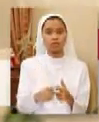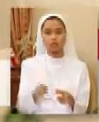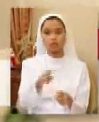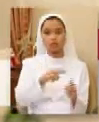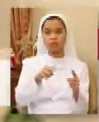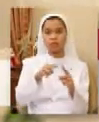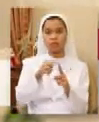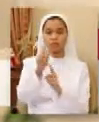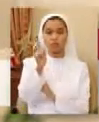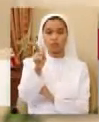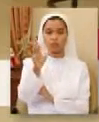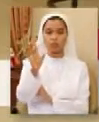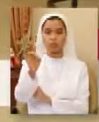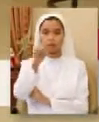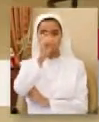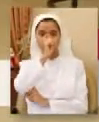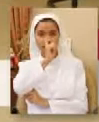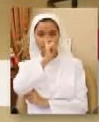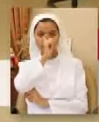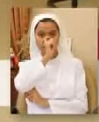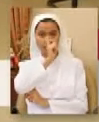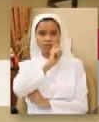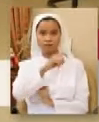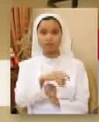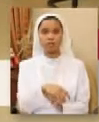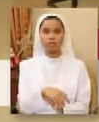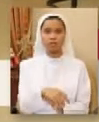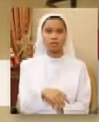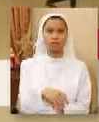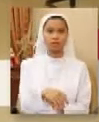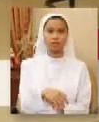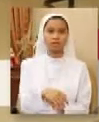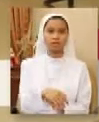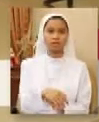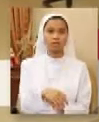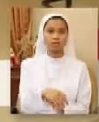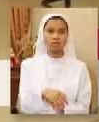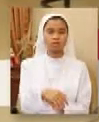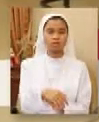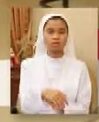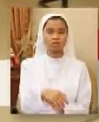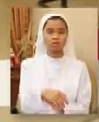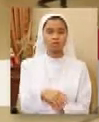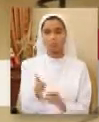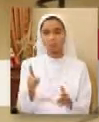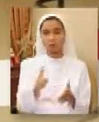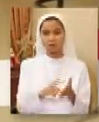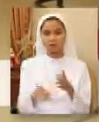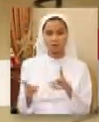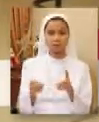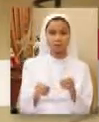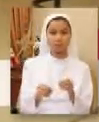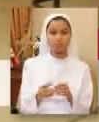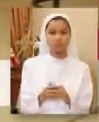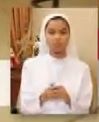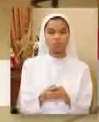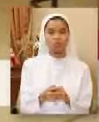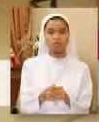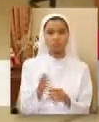hanggang 28 years old. Oo. Ganun. What will be the process? Huh? Ano po sa mga magiging